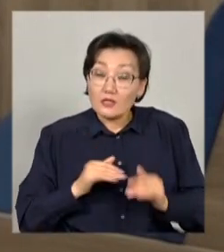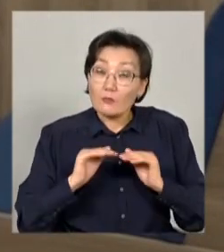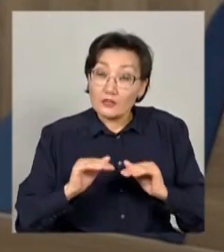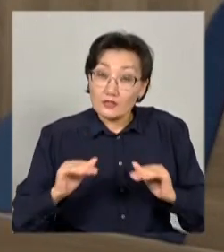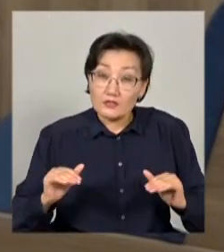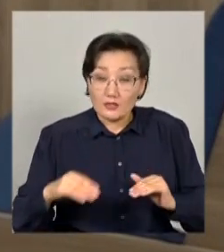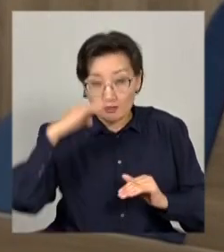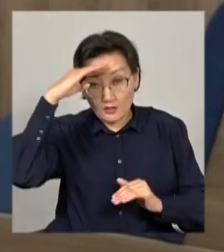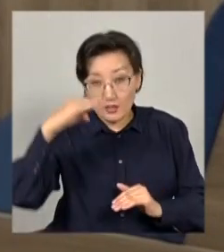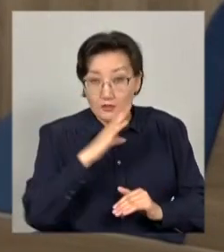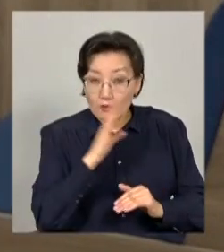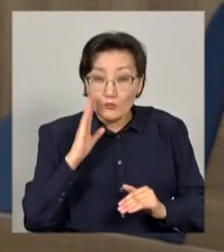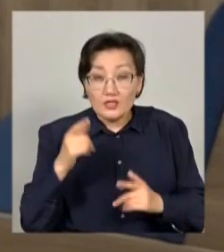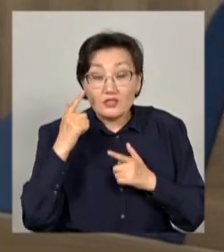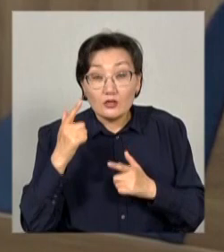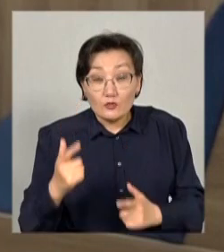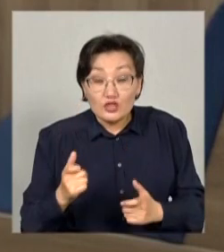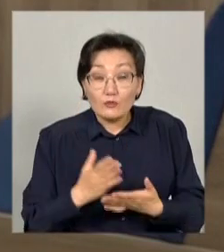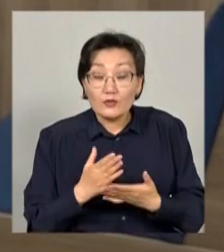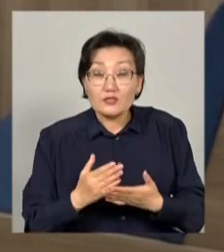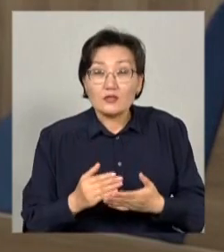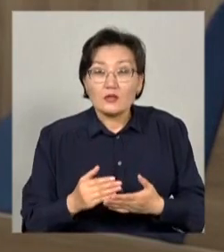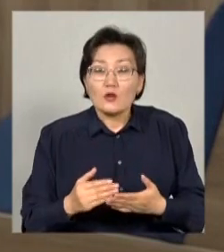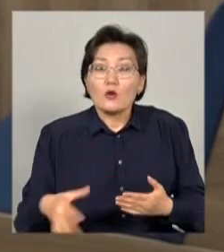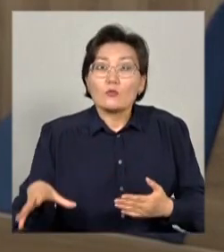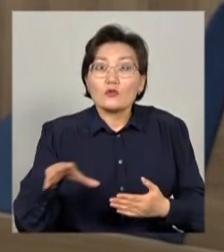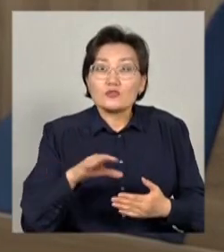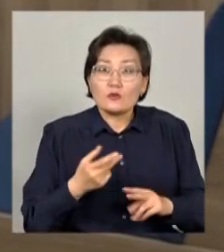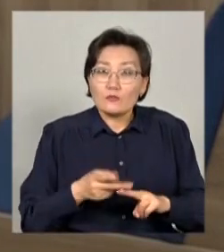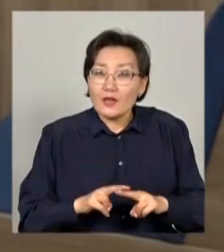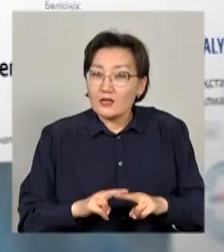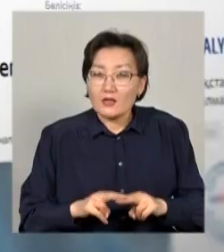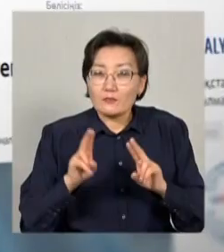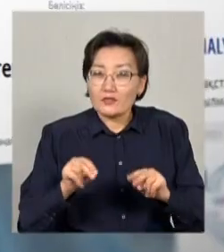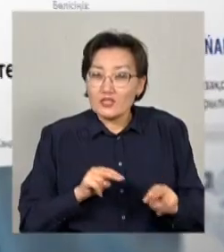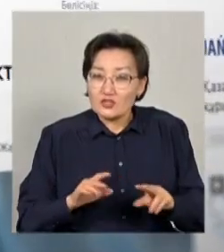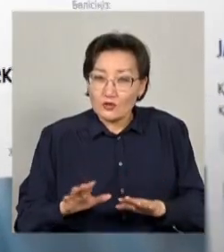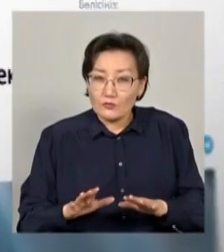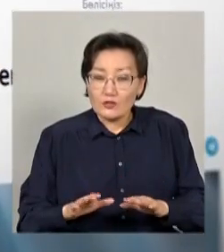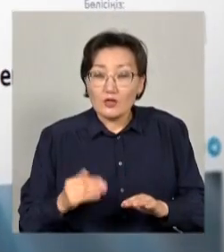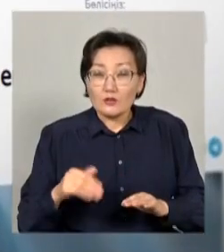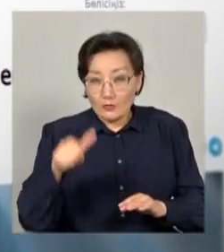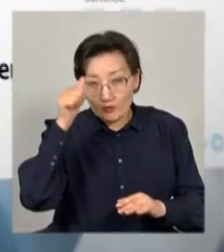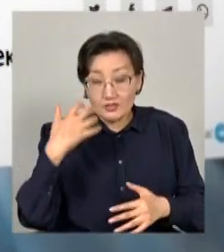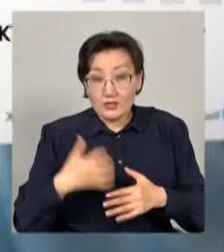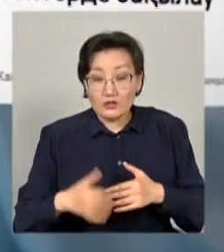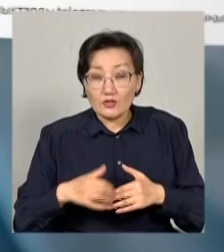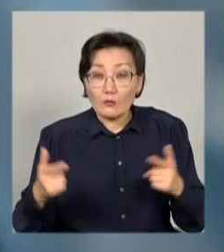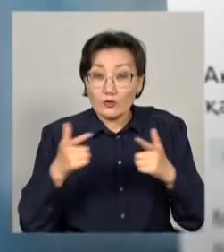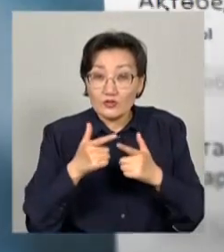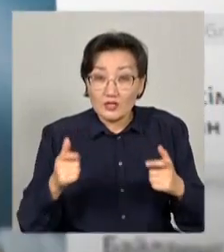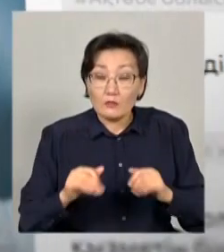балаларға да, ата-аналарға да ескертіп отырамыз. Жасыратыны жоқ, көбі мұны ескере бермейді. Ақпан айының ортасында ақпарат